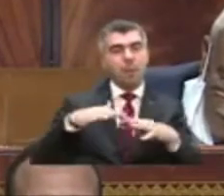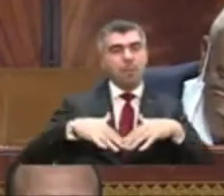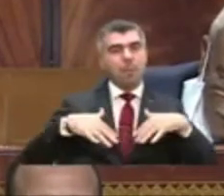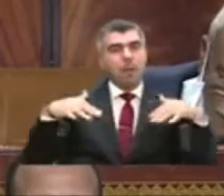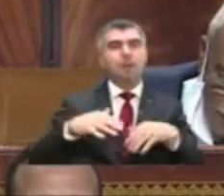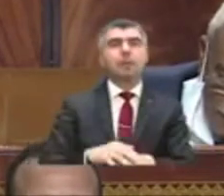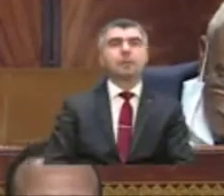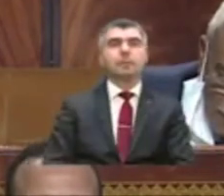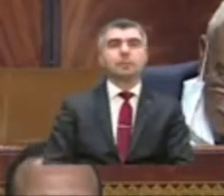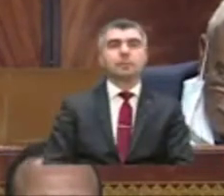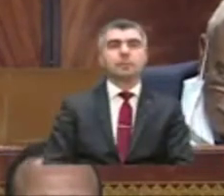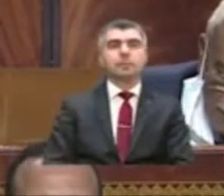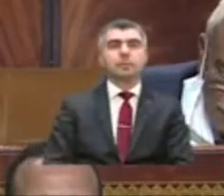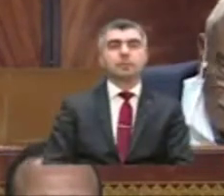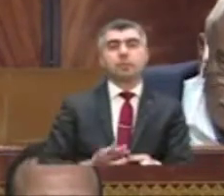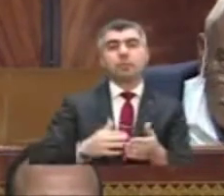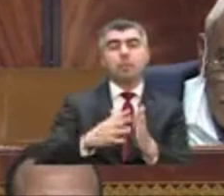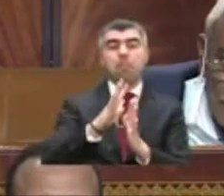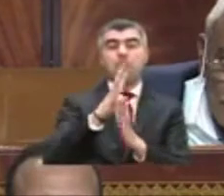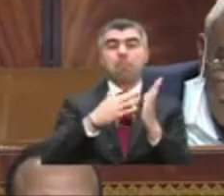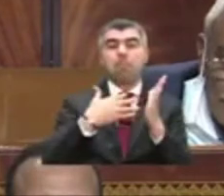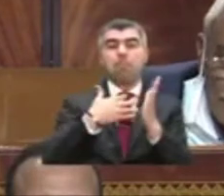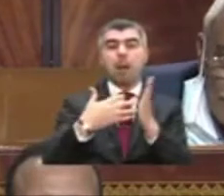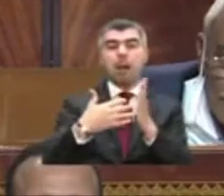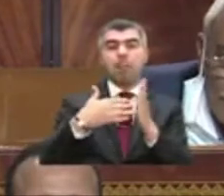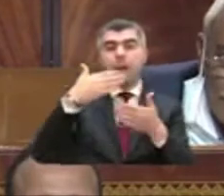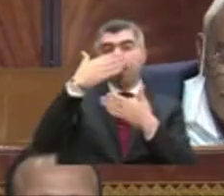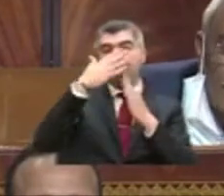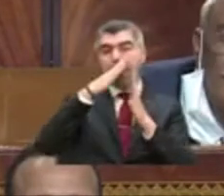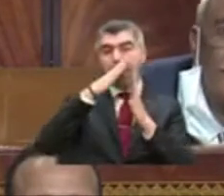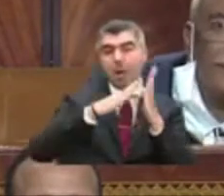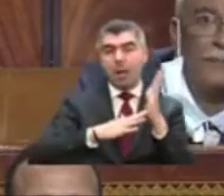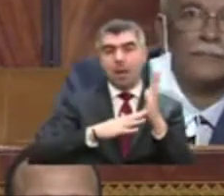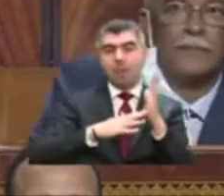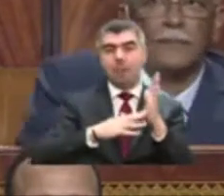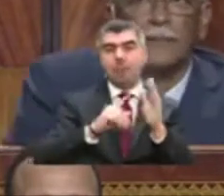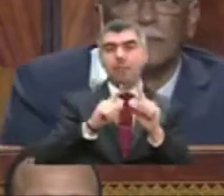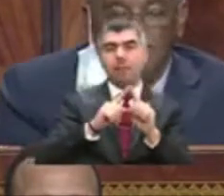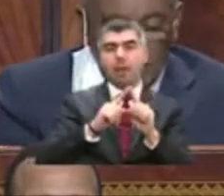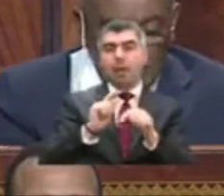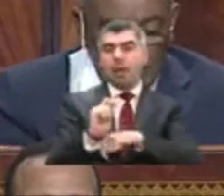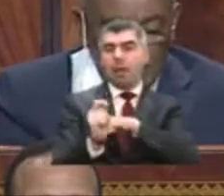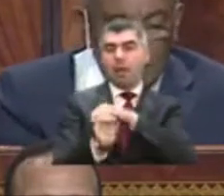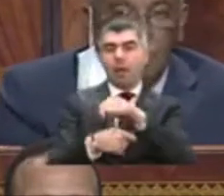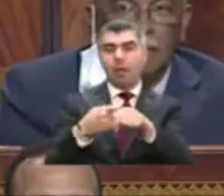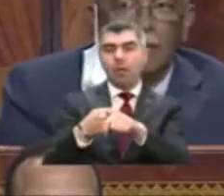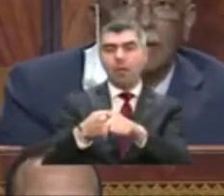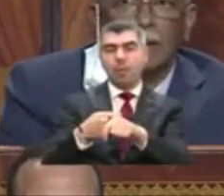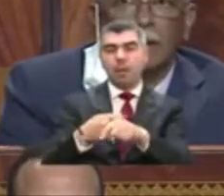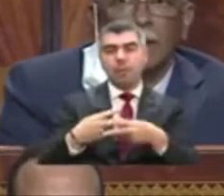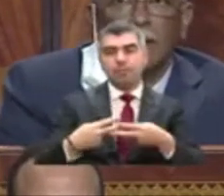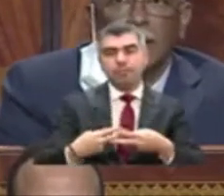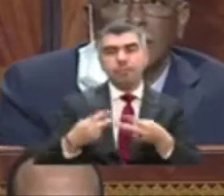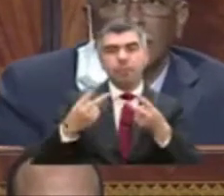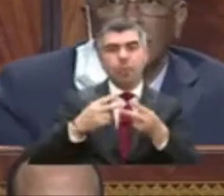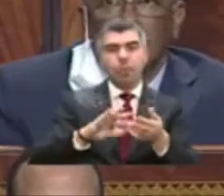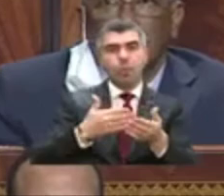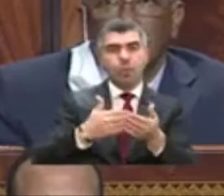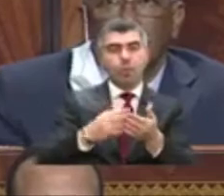المحترمين، يشكل البرنامج الوطني لتزويد الماء العالم القروي بالماء الصالح للشرب ومياه السقي للفترة ما